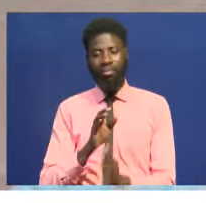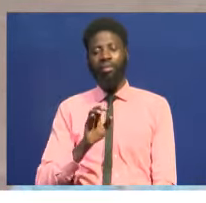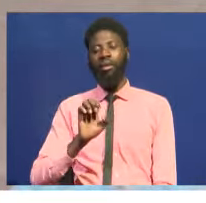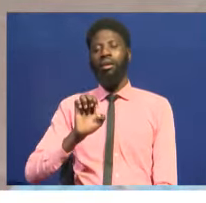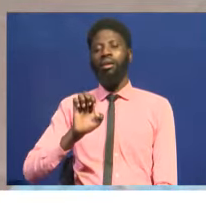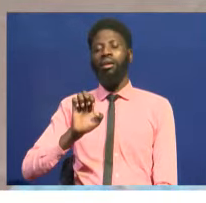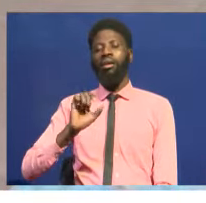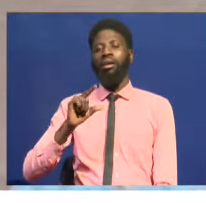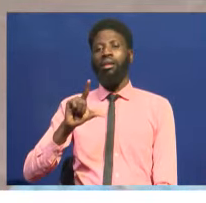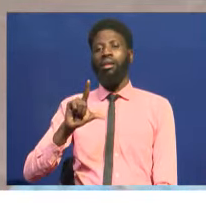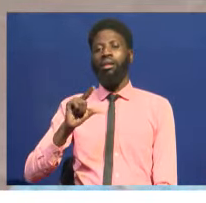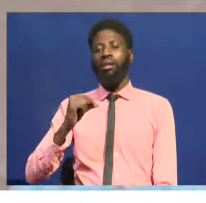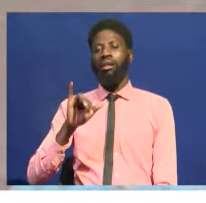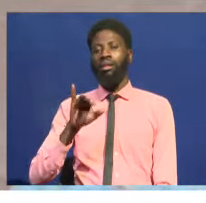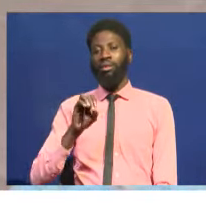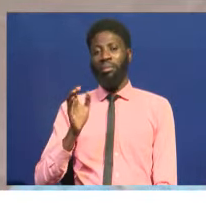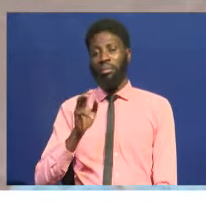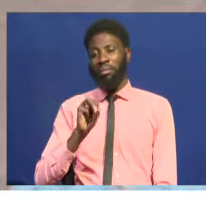hamjambo.